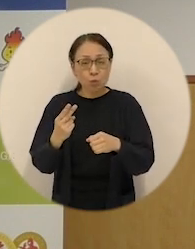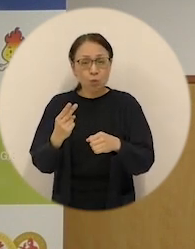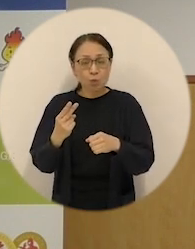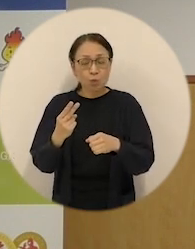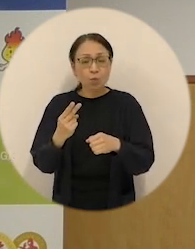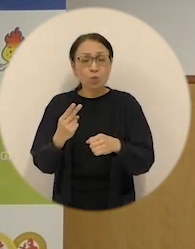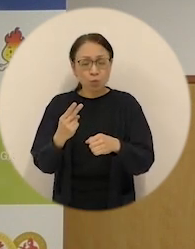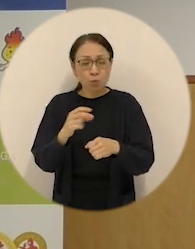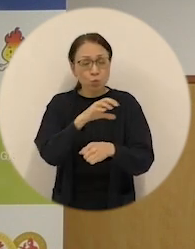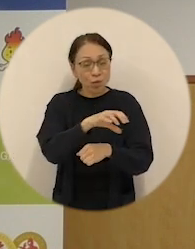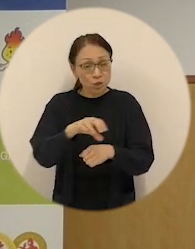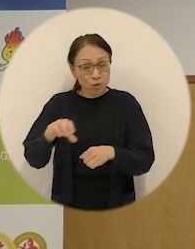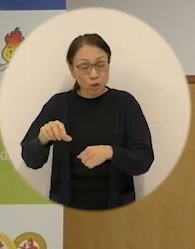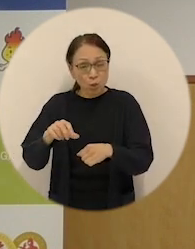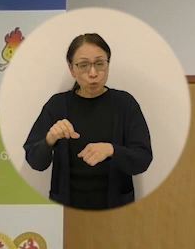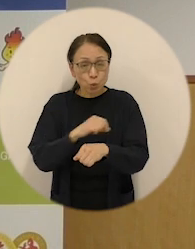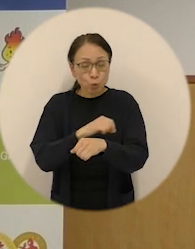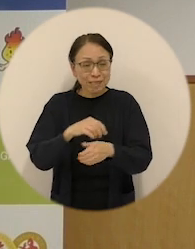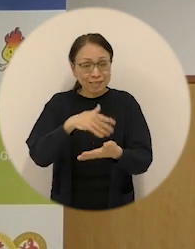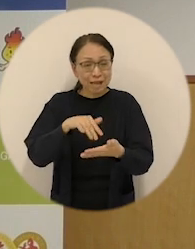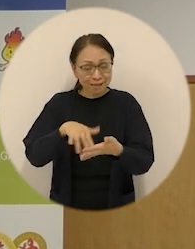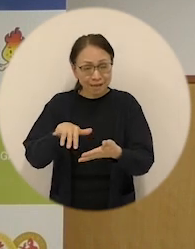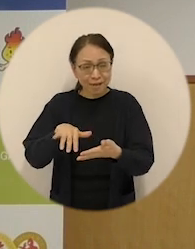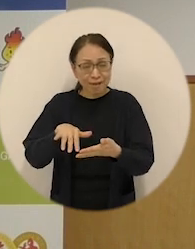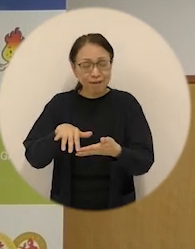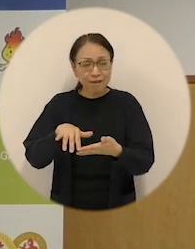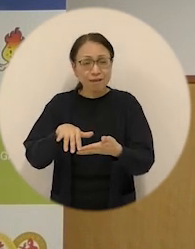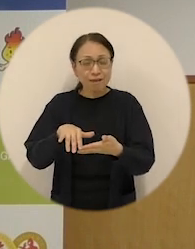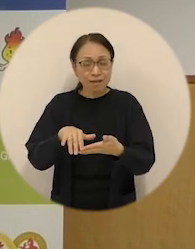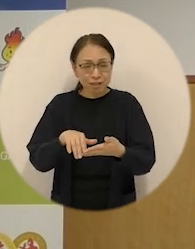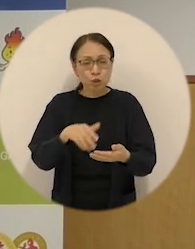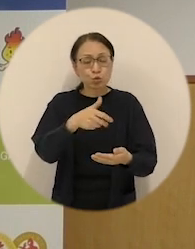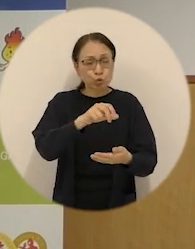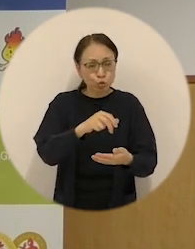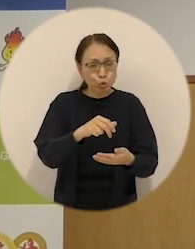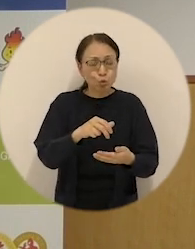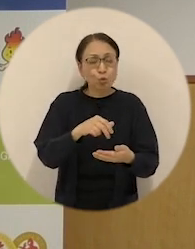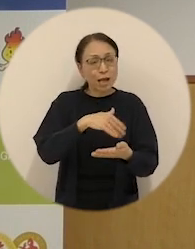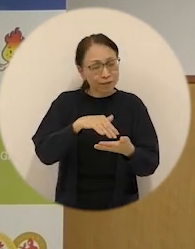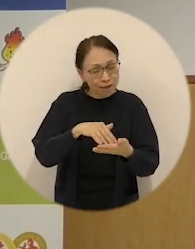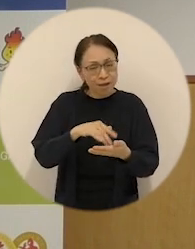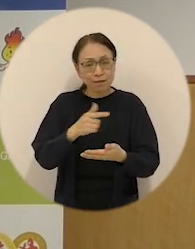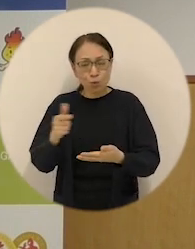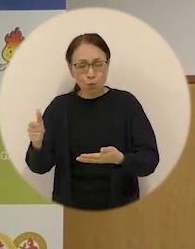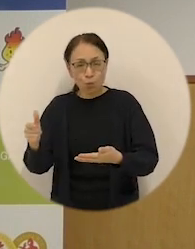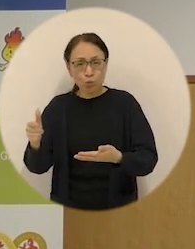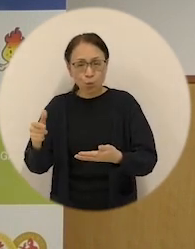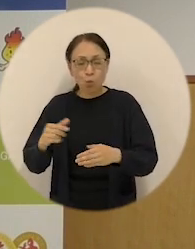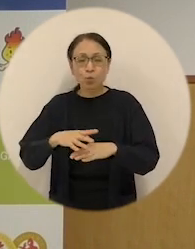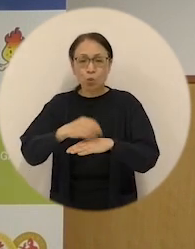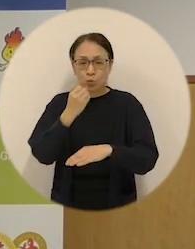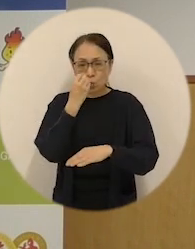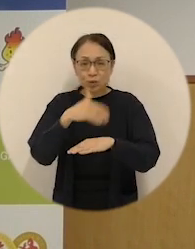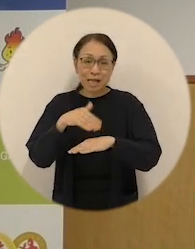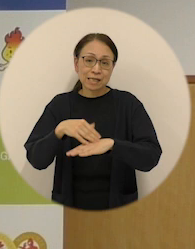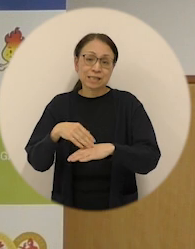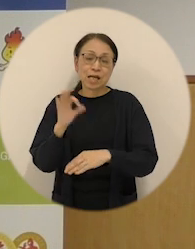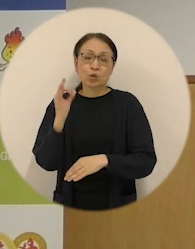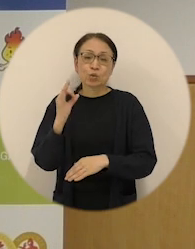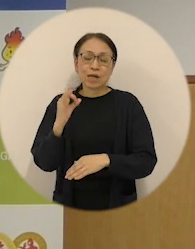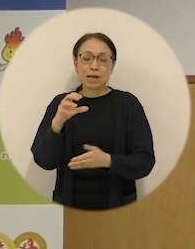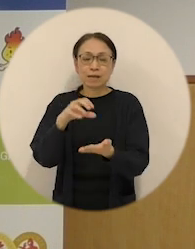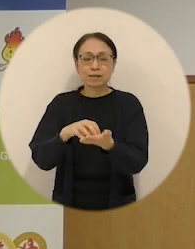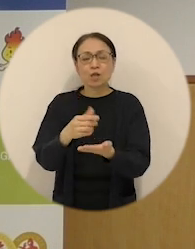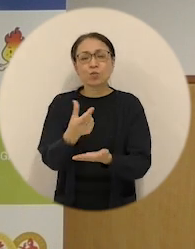別会計水道事業会計及び下水道事業会計の当初予算額については記載の通り